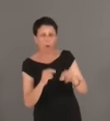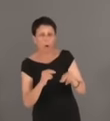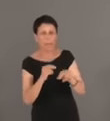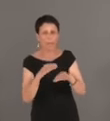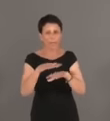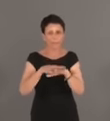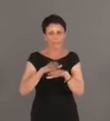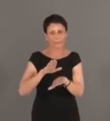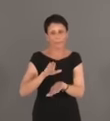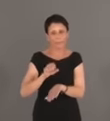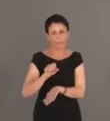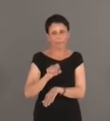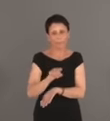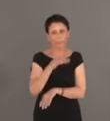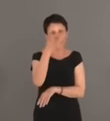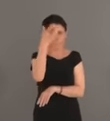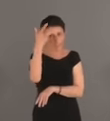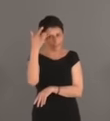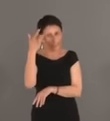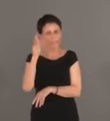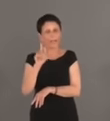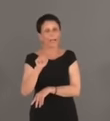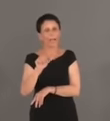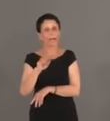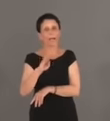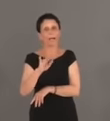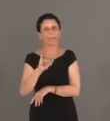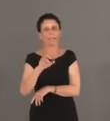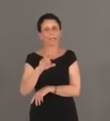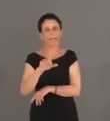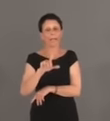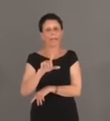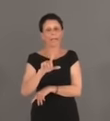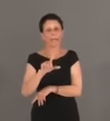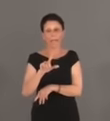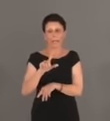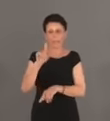Monsieur le maire, plus que de vous. Donc au-delà des rapports, Monsieur le maire, les actes. Merci. Allez, merci.